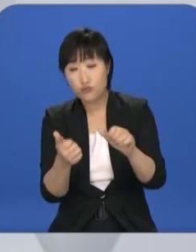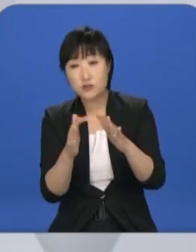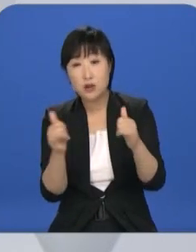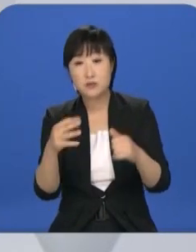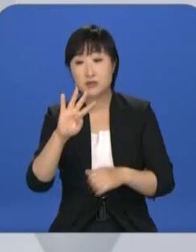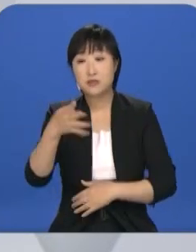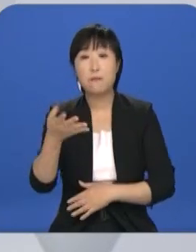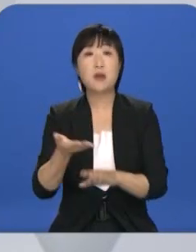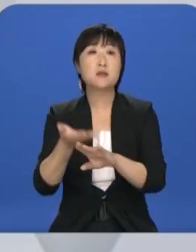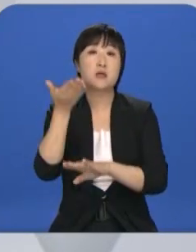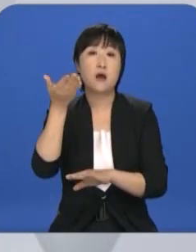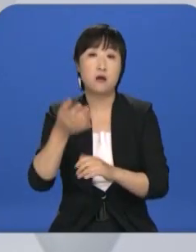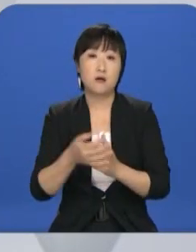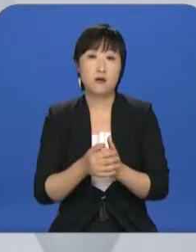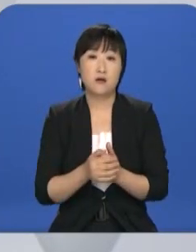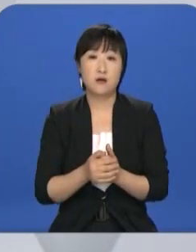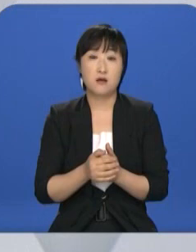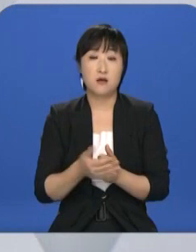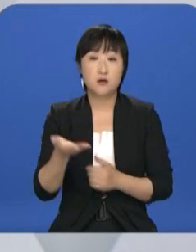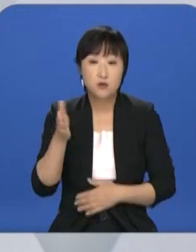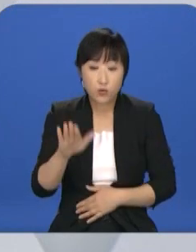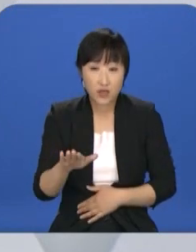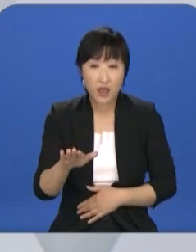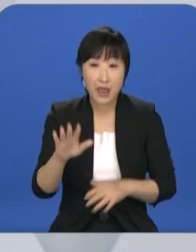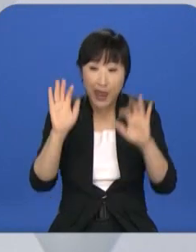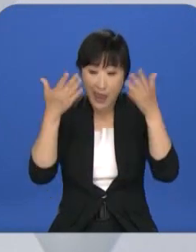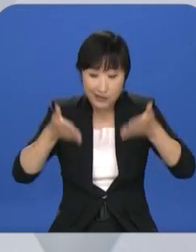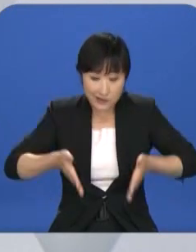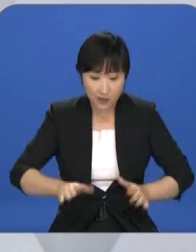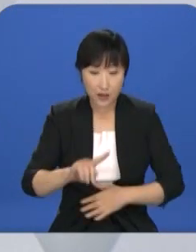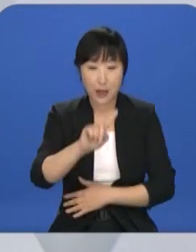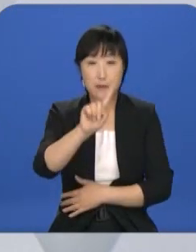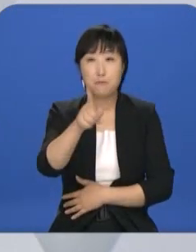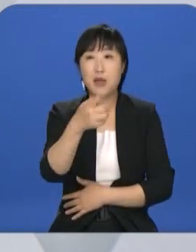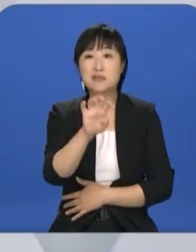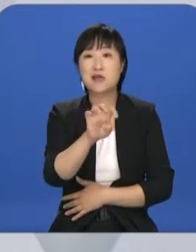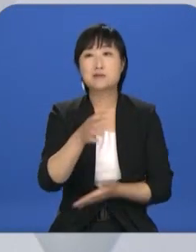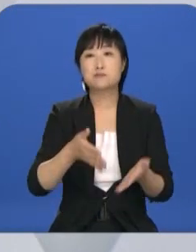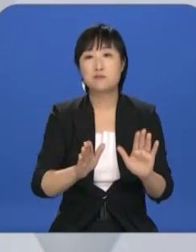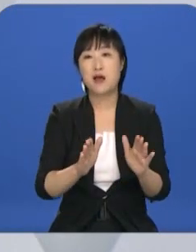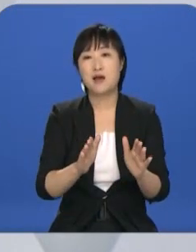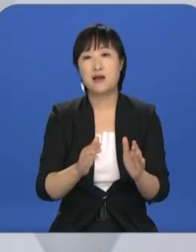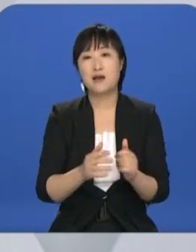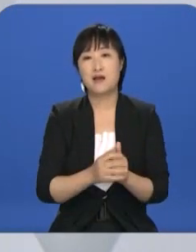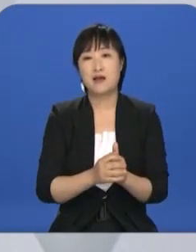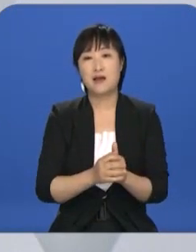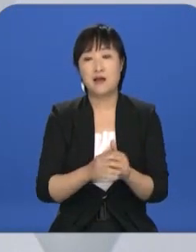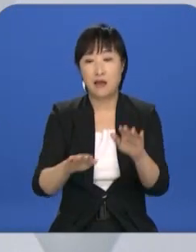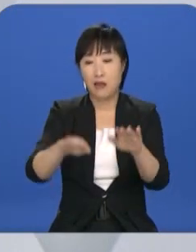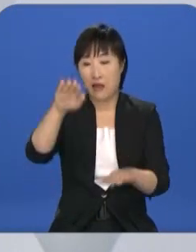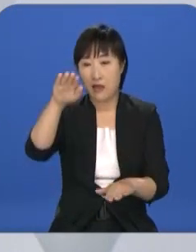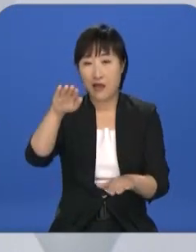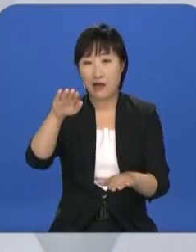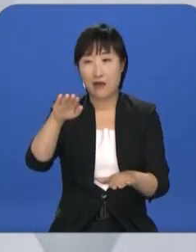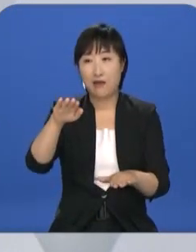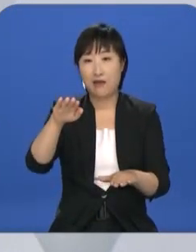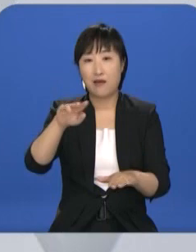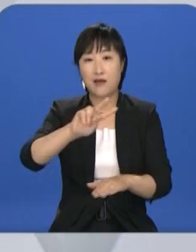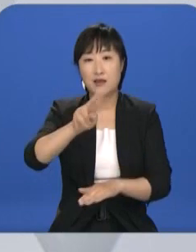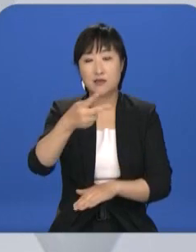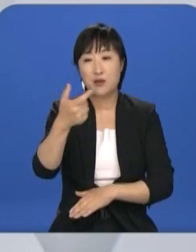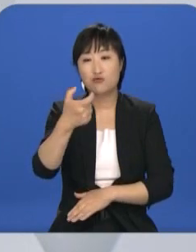분들이 400명이 넘습니다. 진도가. 그런데 아기들은 140명 정도 낳고 있습니다. 거기서 차이가 약